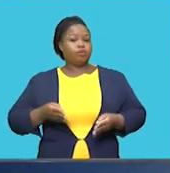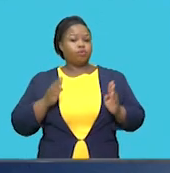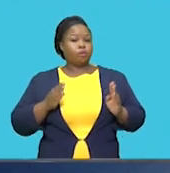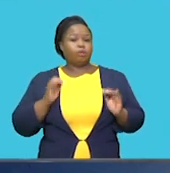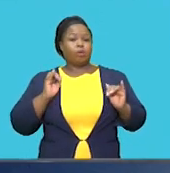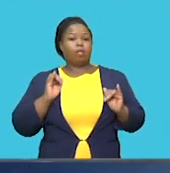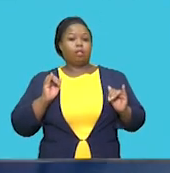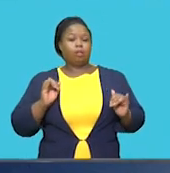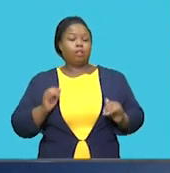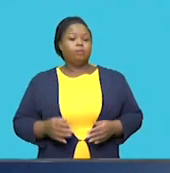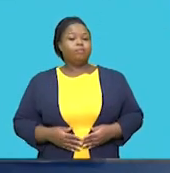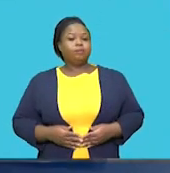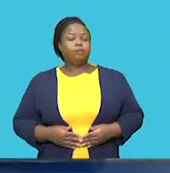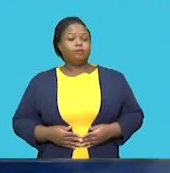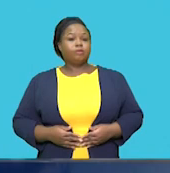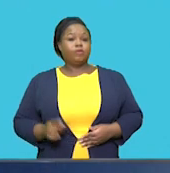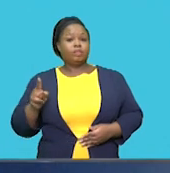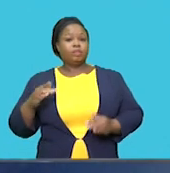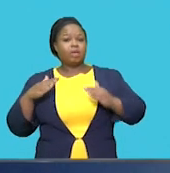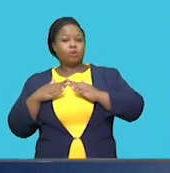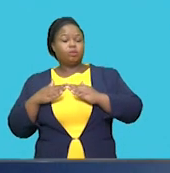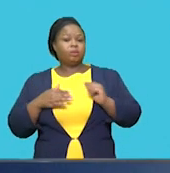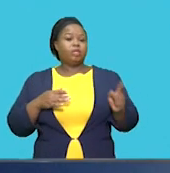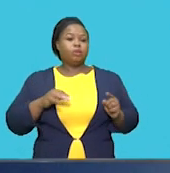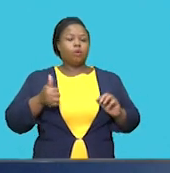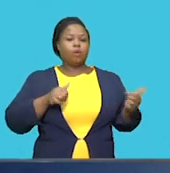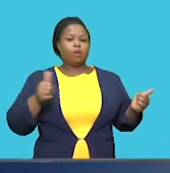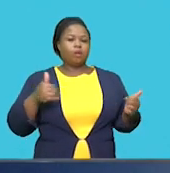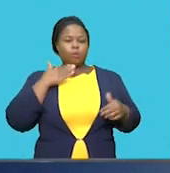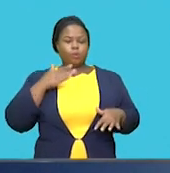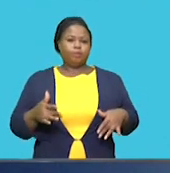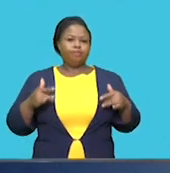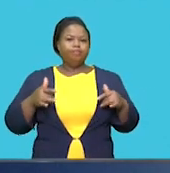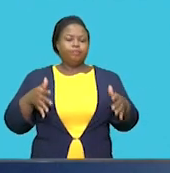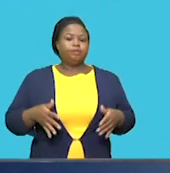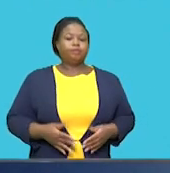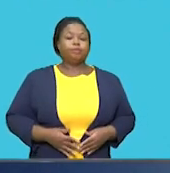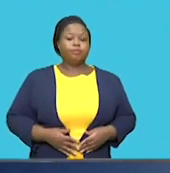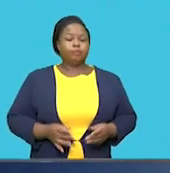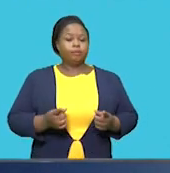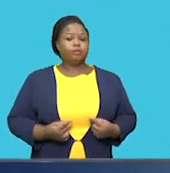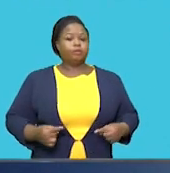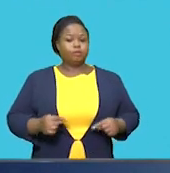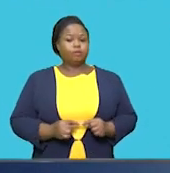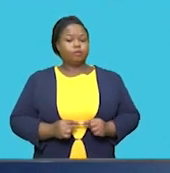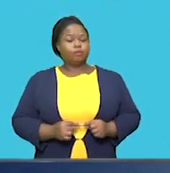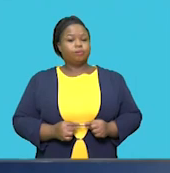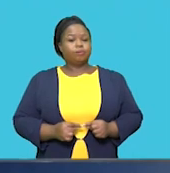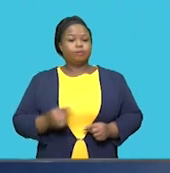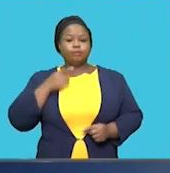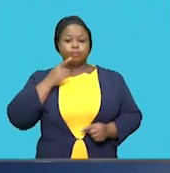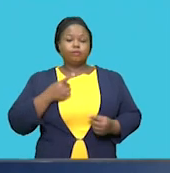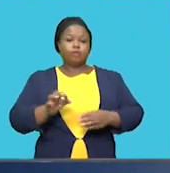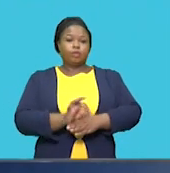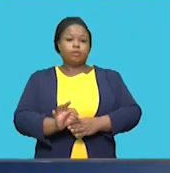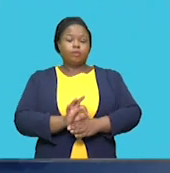ayikho right, not only for this house but for everybody who lives here. So our view is that as we plan